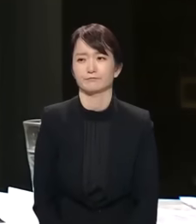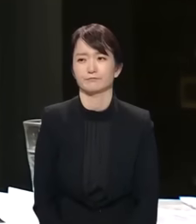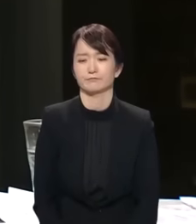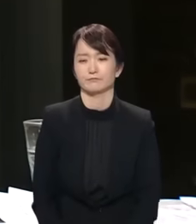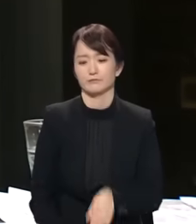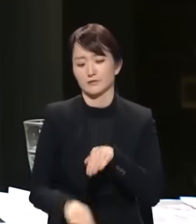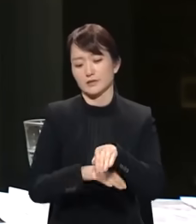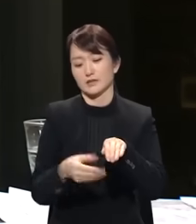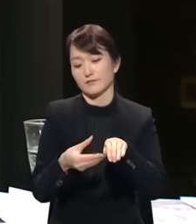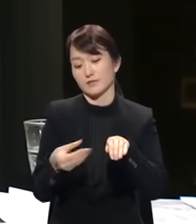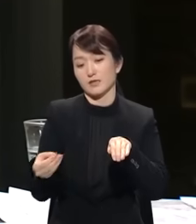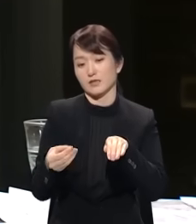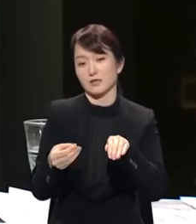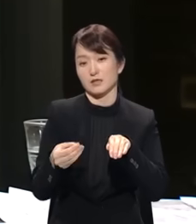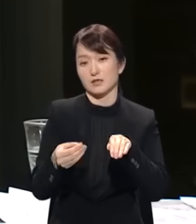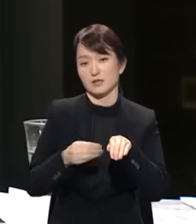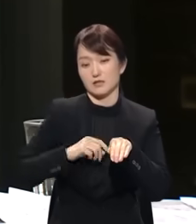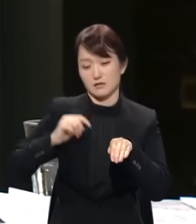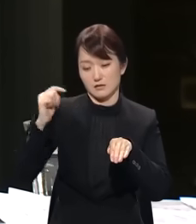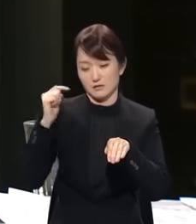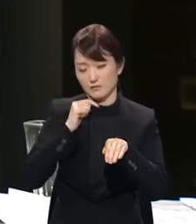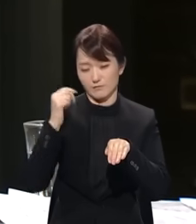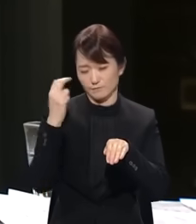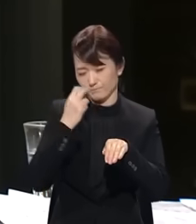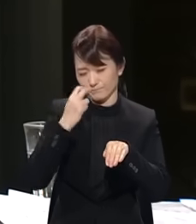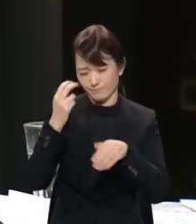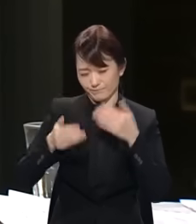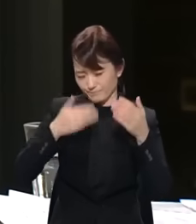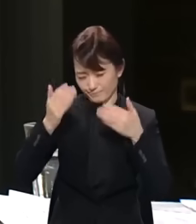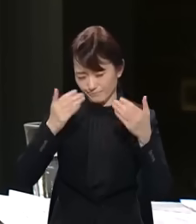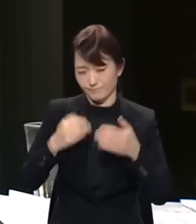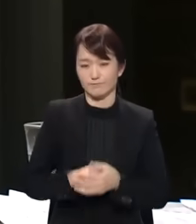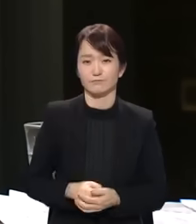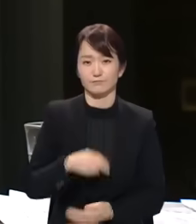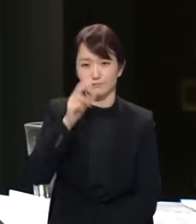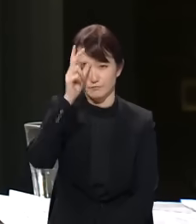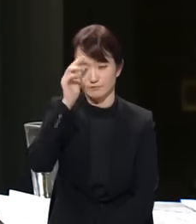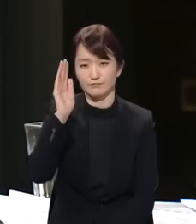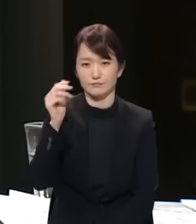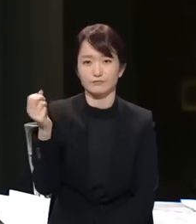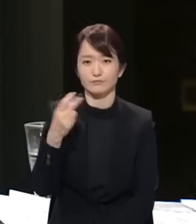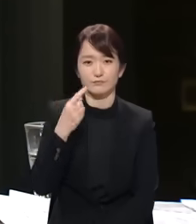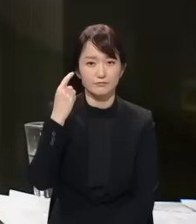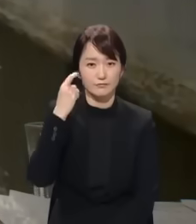샅샅이 경찰은 수색하기 시작했는데요. 경찰 얘기 다시 이어서 들어보시죠.